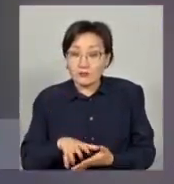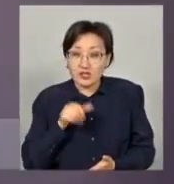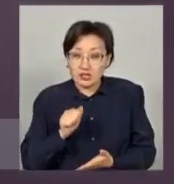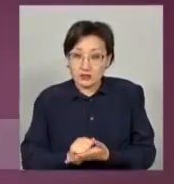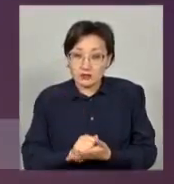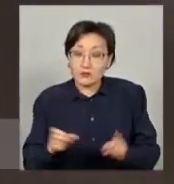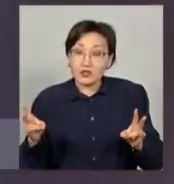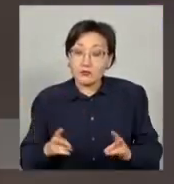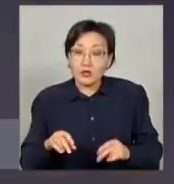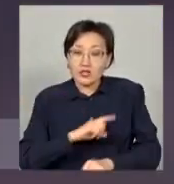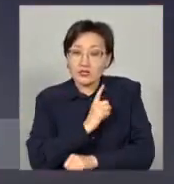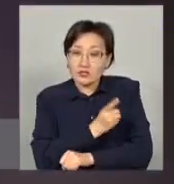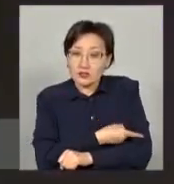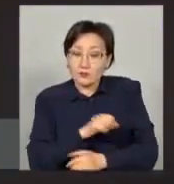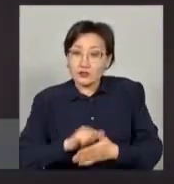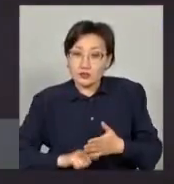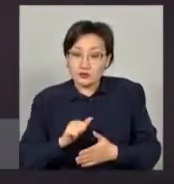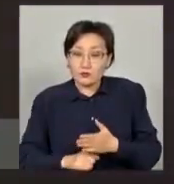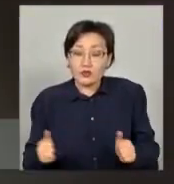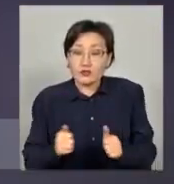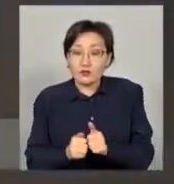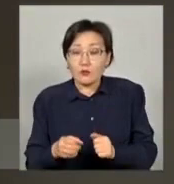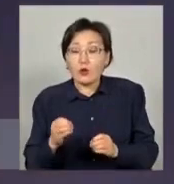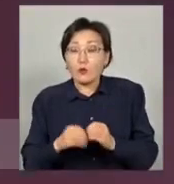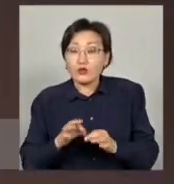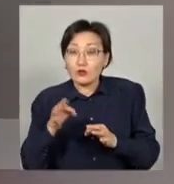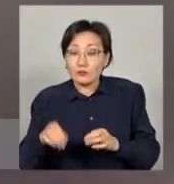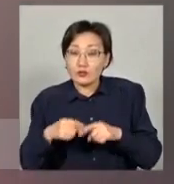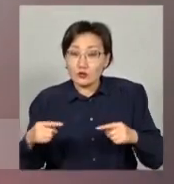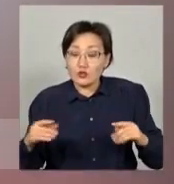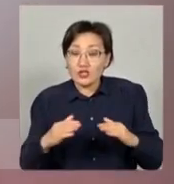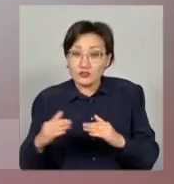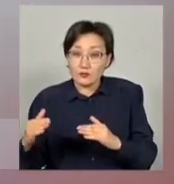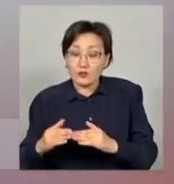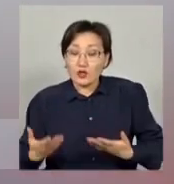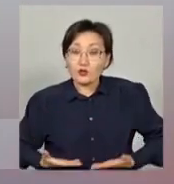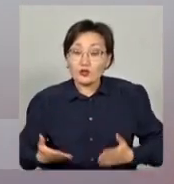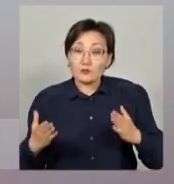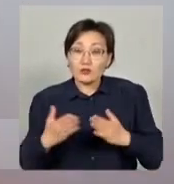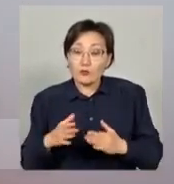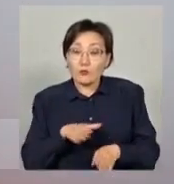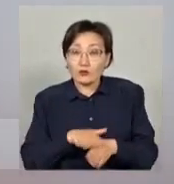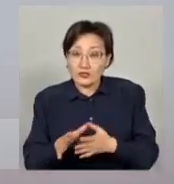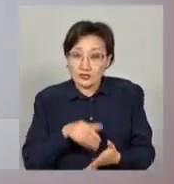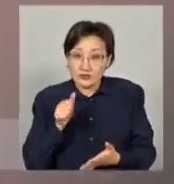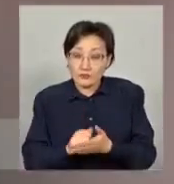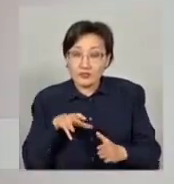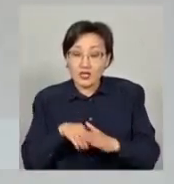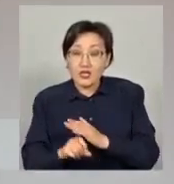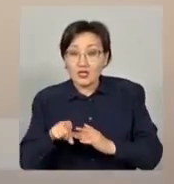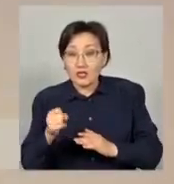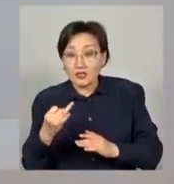шығарды. Апаттың қатты болған соншалық көршілес 10 облыстағы түрлі нысандар мен тұрғын үйлер жермен жексен болған. Әсіресе